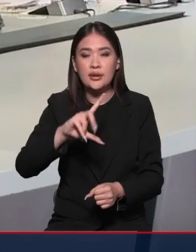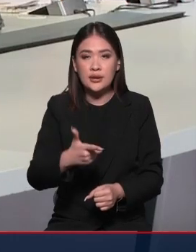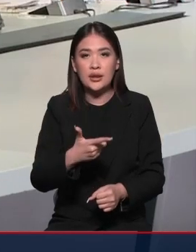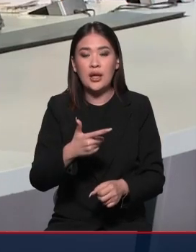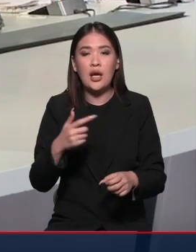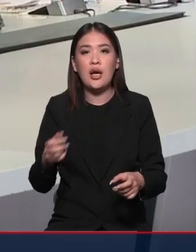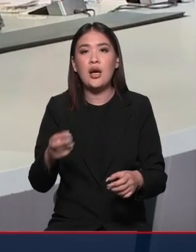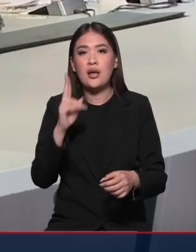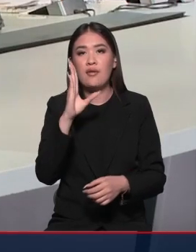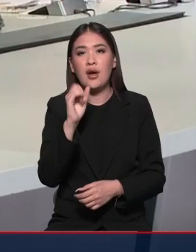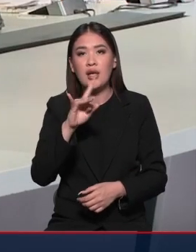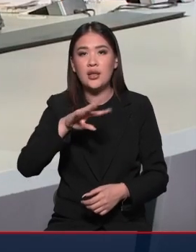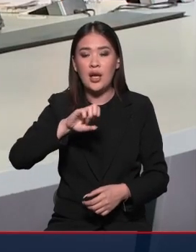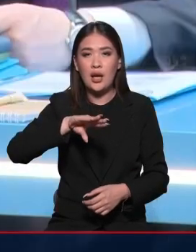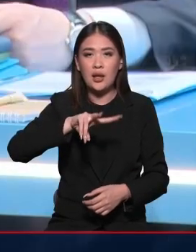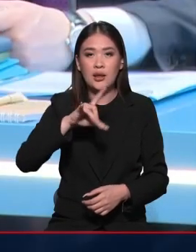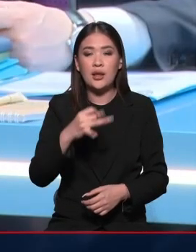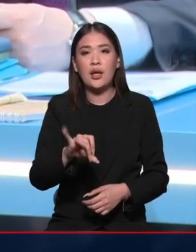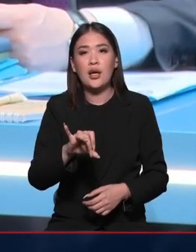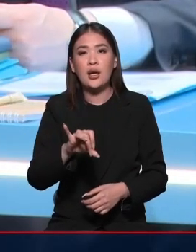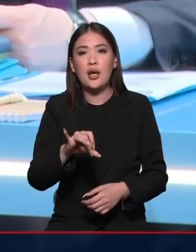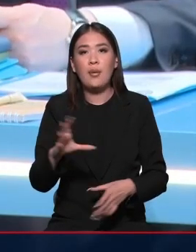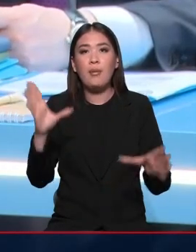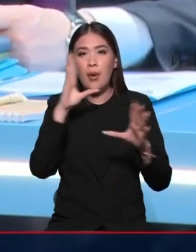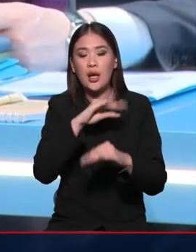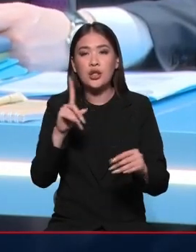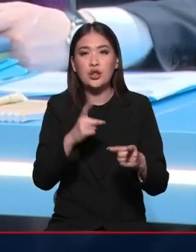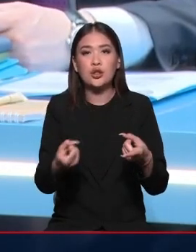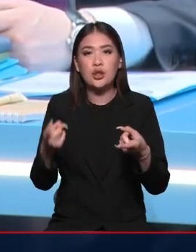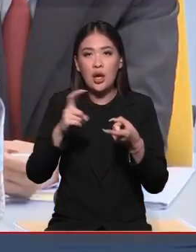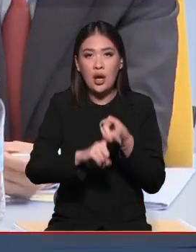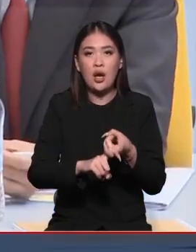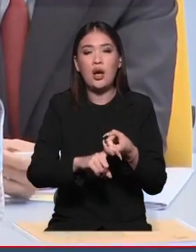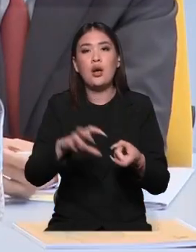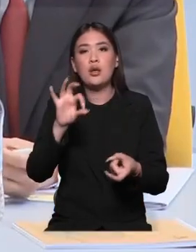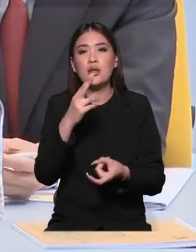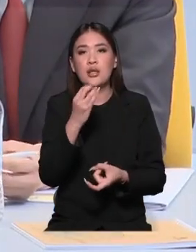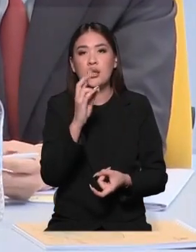ежеквартально будем его подводить и на этой основе давать оценку работ местных исполните форм